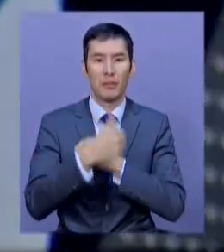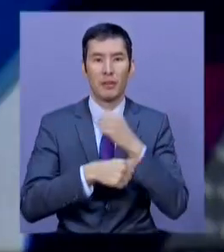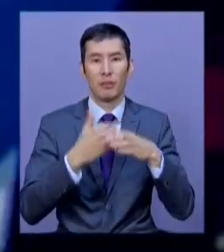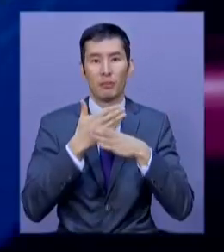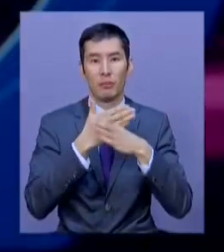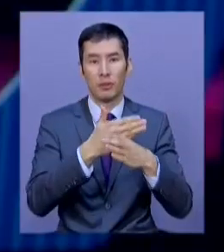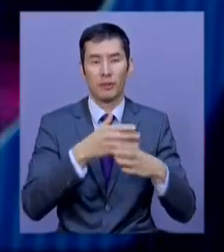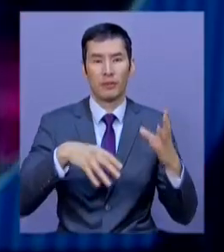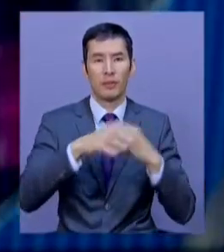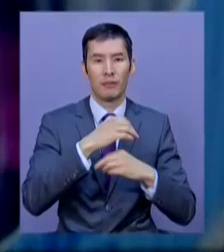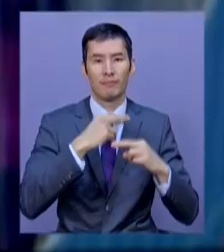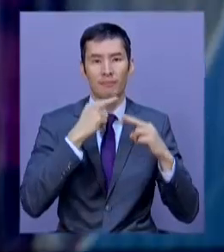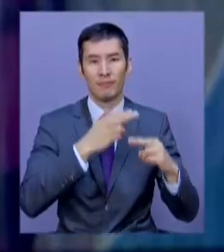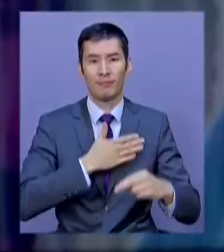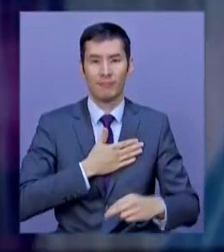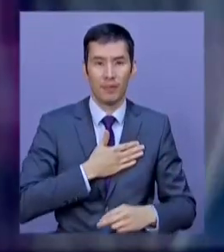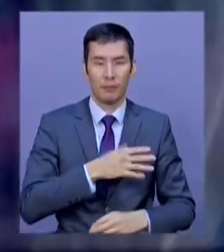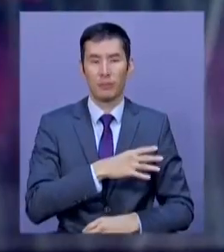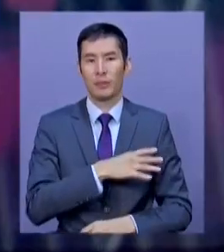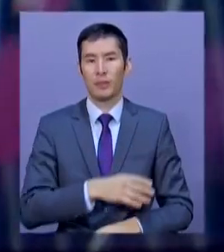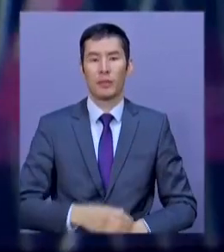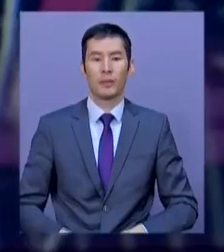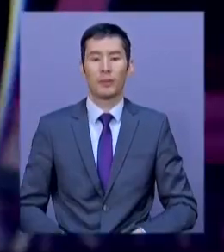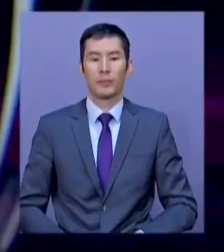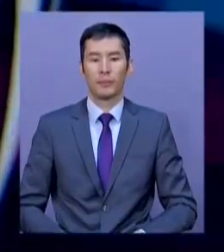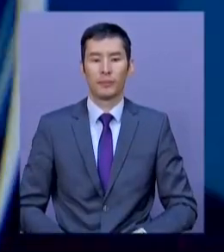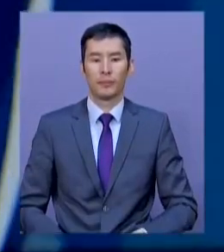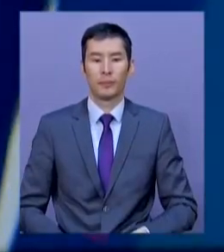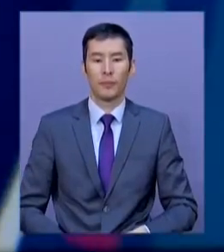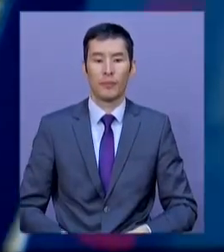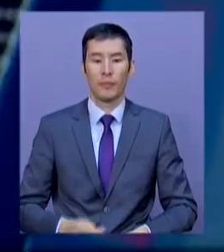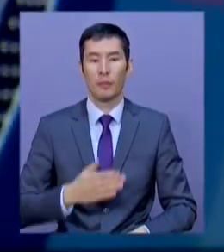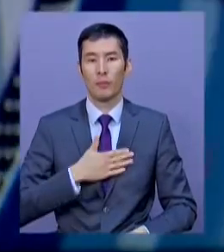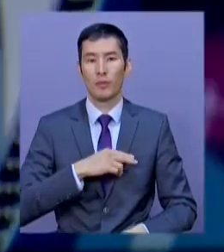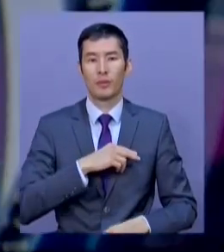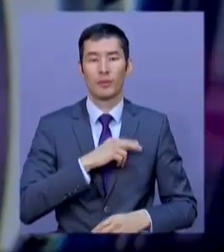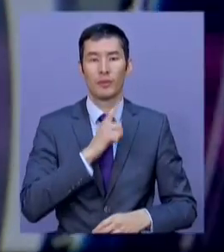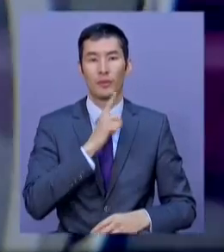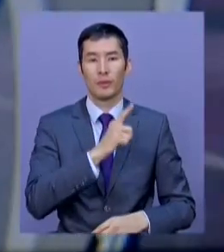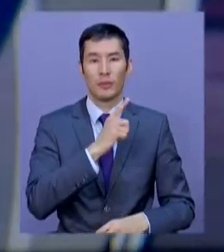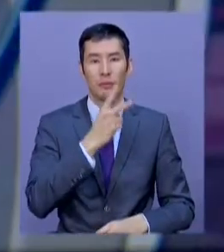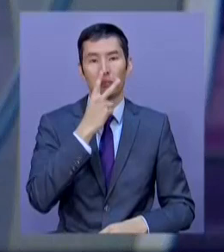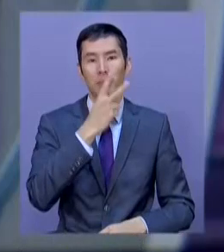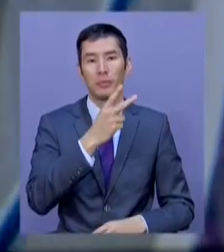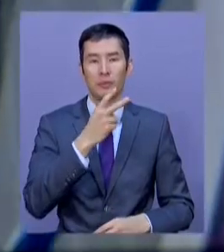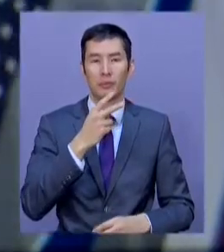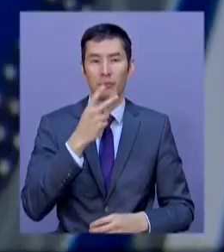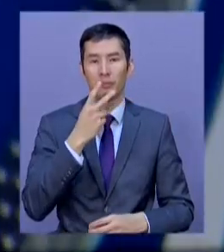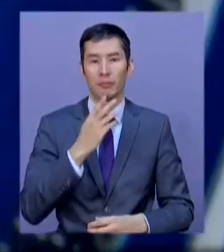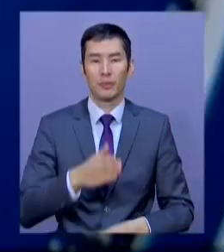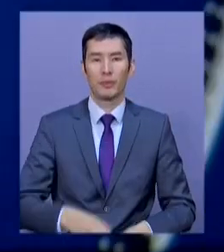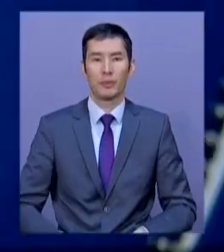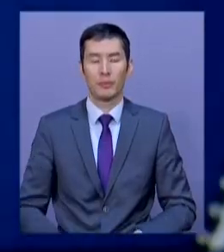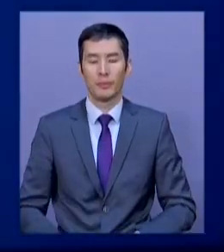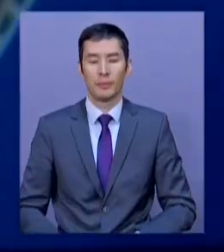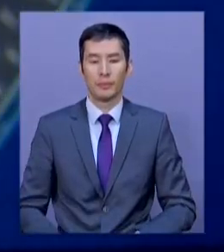келіп сәлемдесіп, ілтипаттылық көрсеткендер үшін бір жасап қалдық дейді. Әріптесім Айкерім Ердәулет те талай сынағына сабырмен